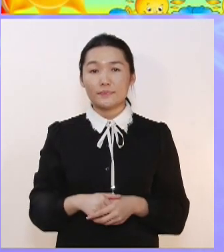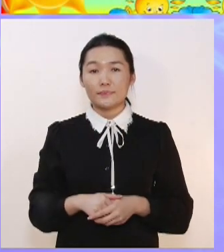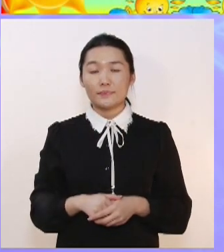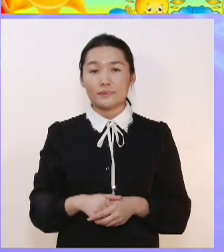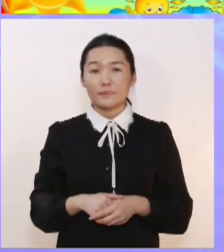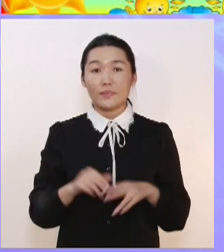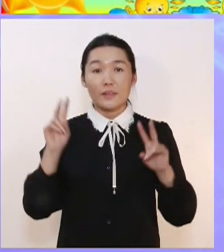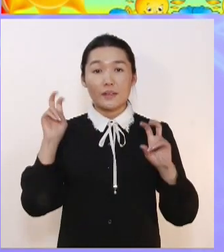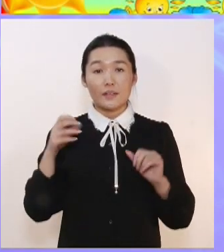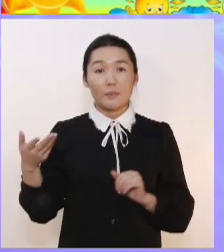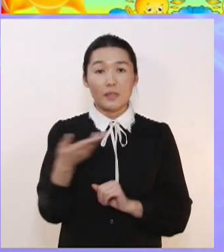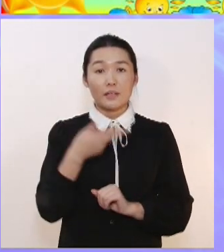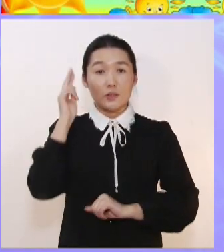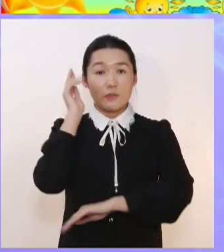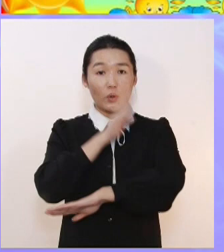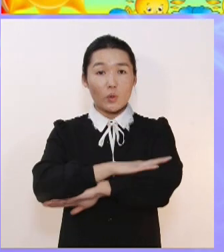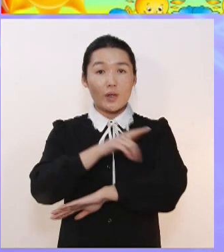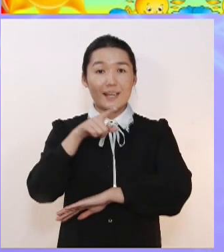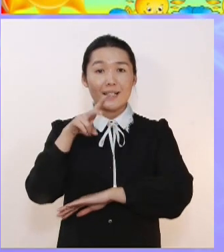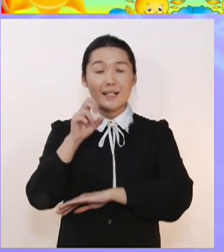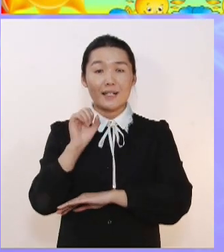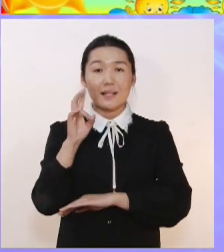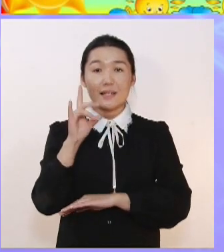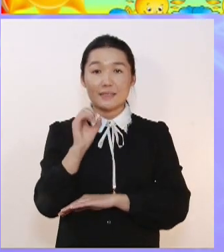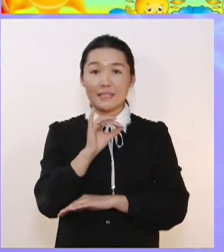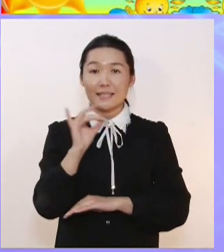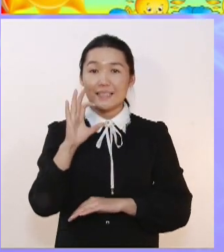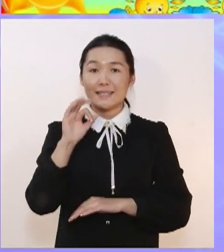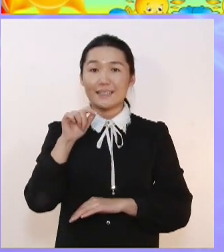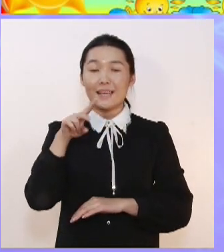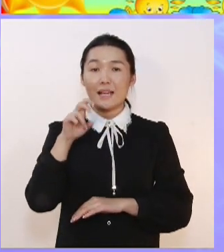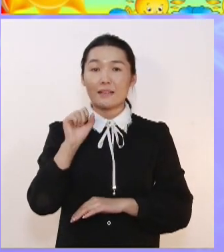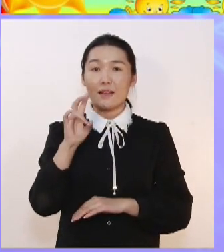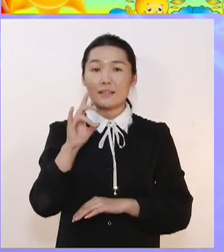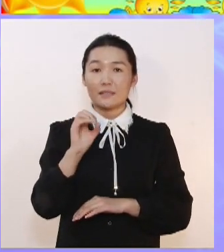Тема нашего урока – гласные и согласные звуки.